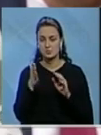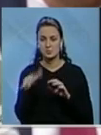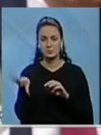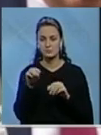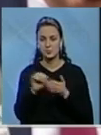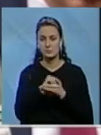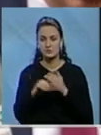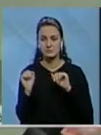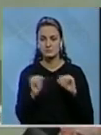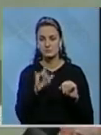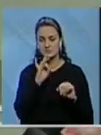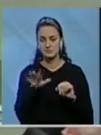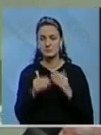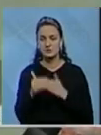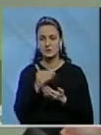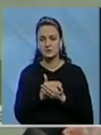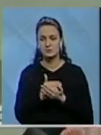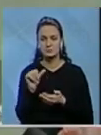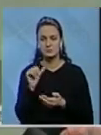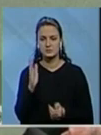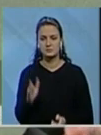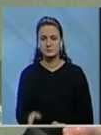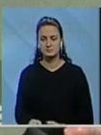Harsar Daucher and Shedagi, Catastropolis.